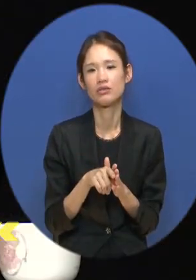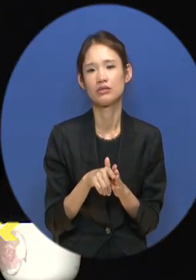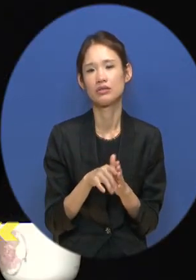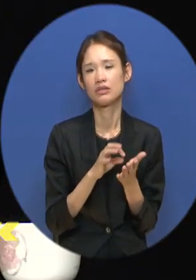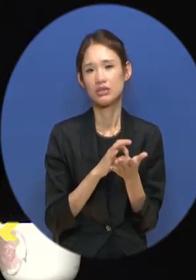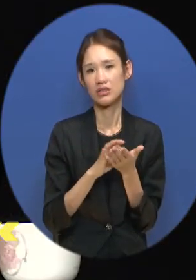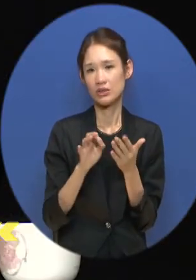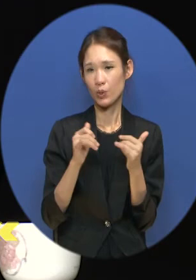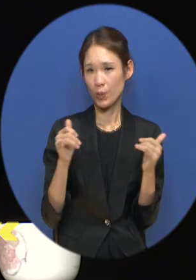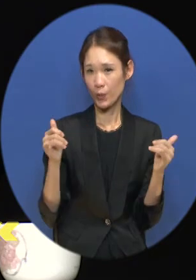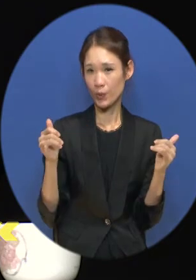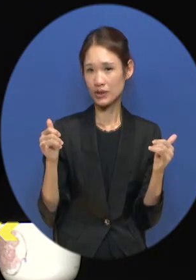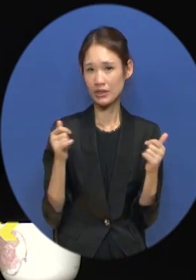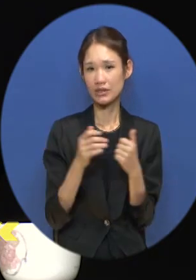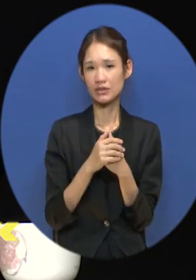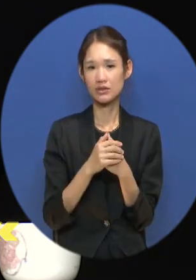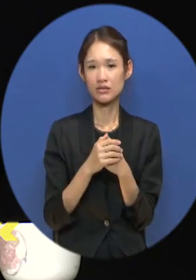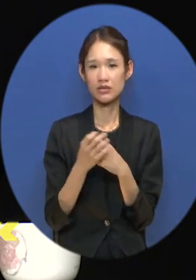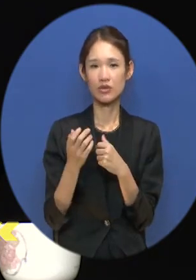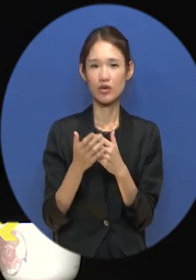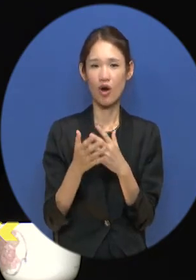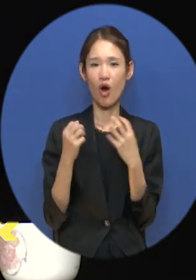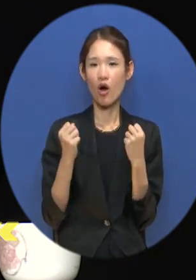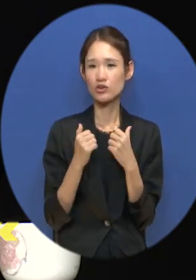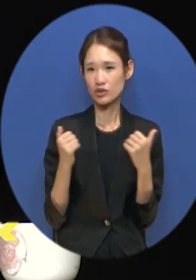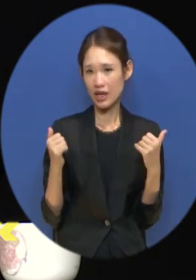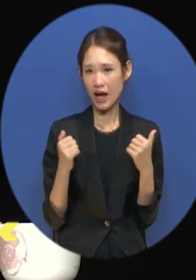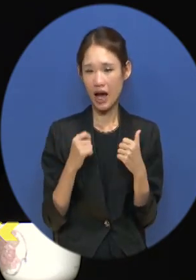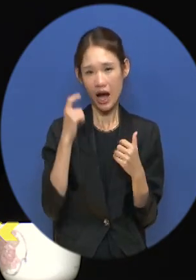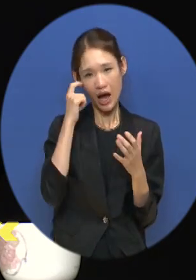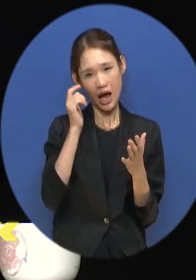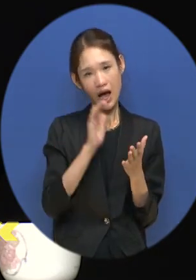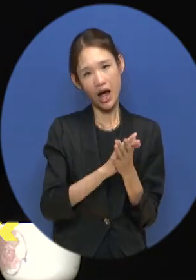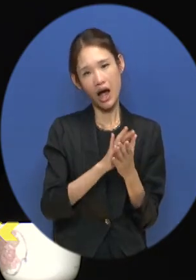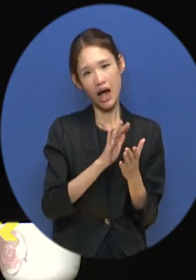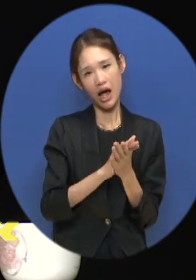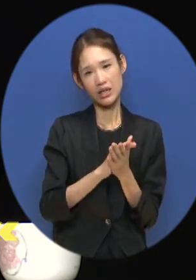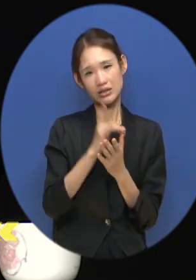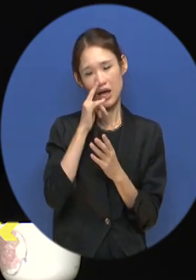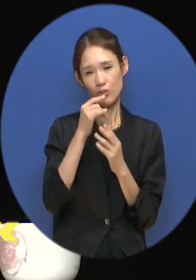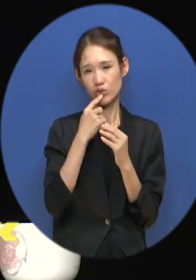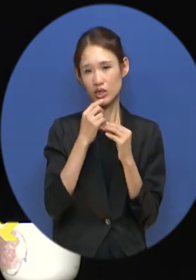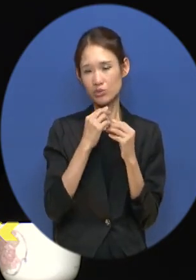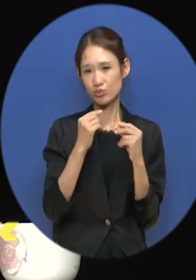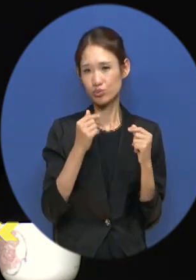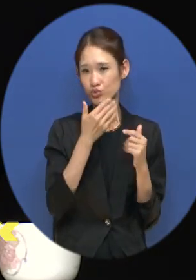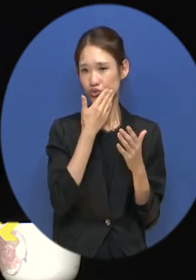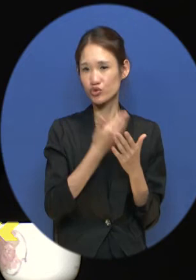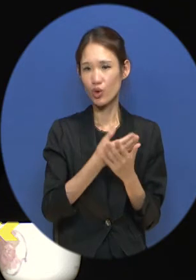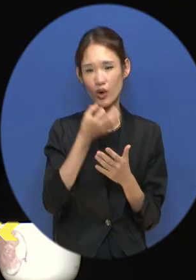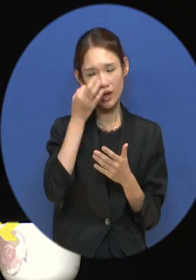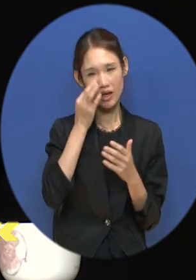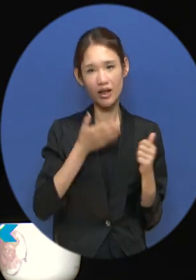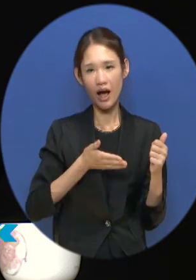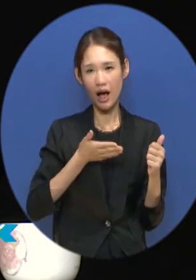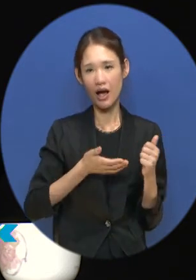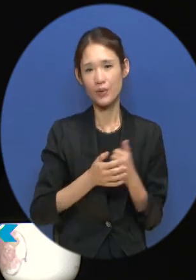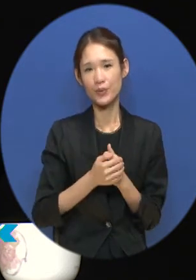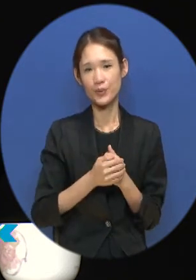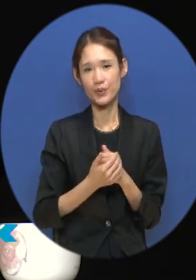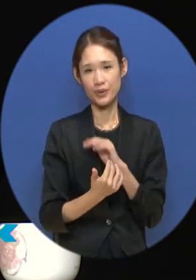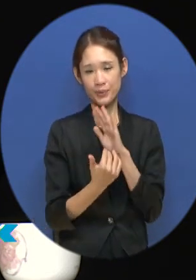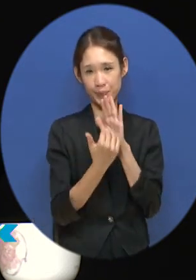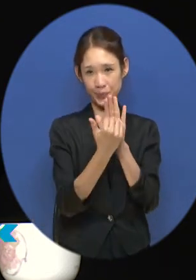우선 우리 이용자들 또 거주자들 자체가 이 미세먼지의 중요성을 깨닫고 또